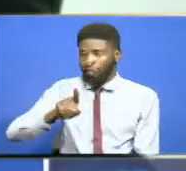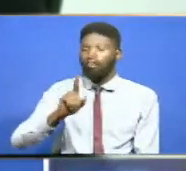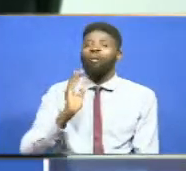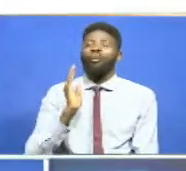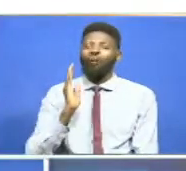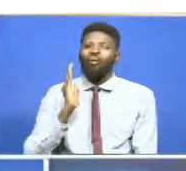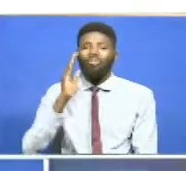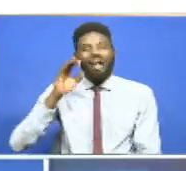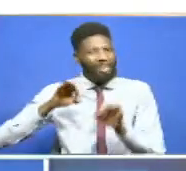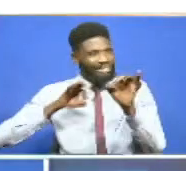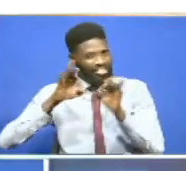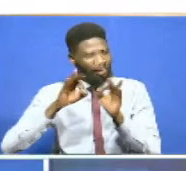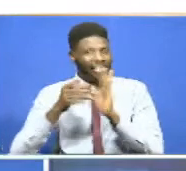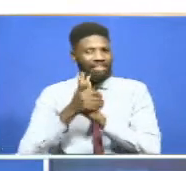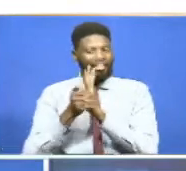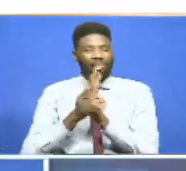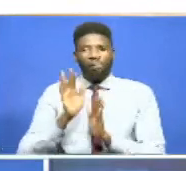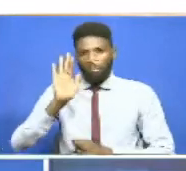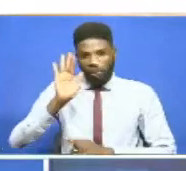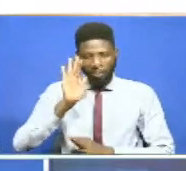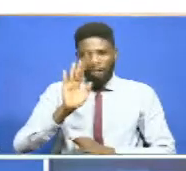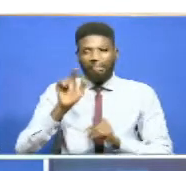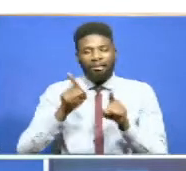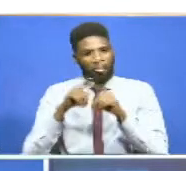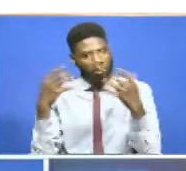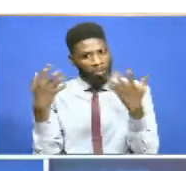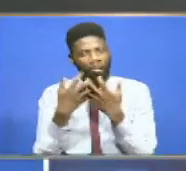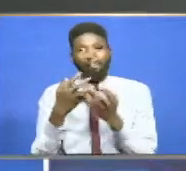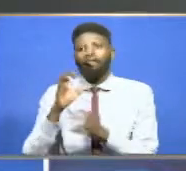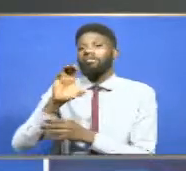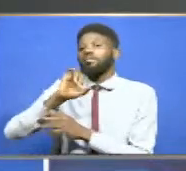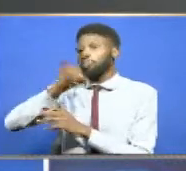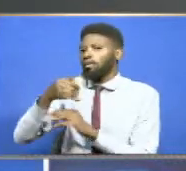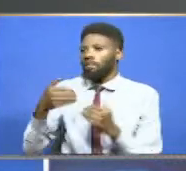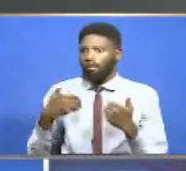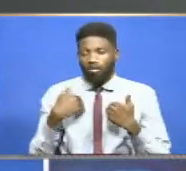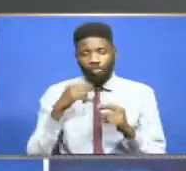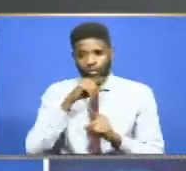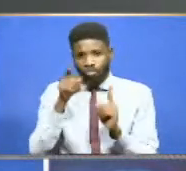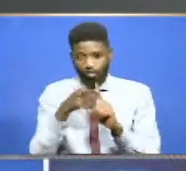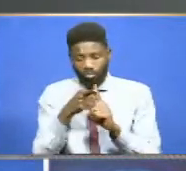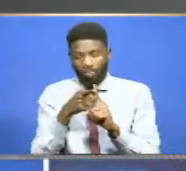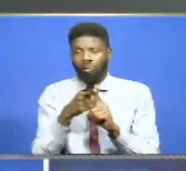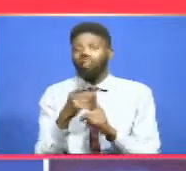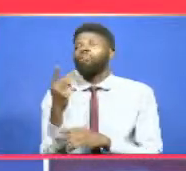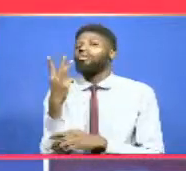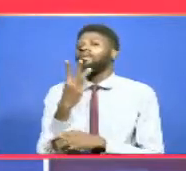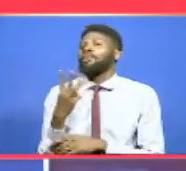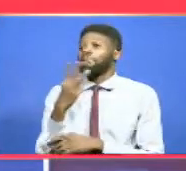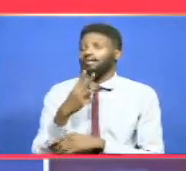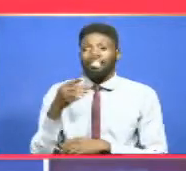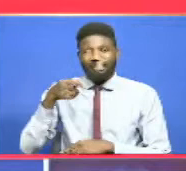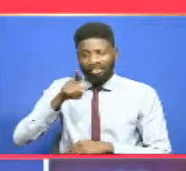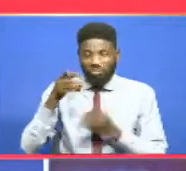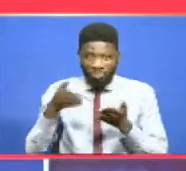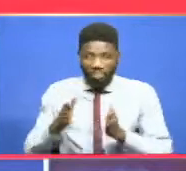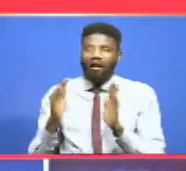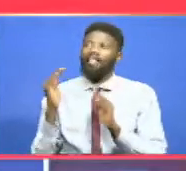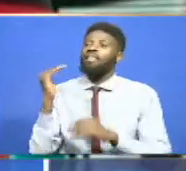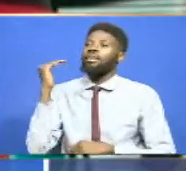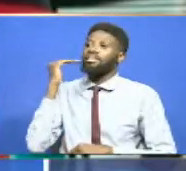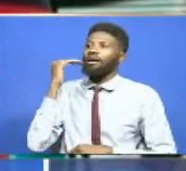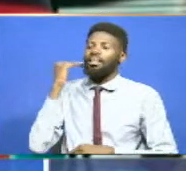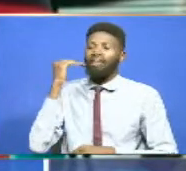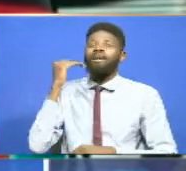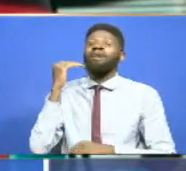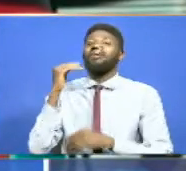ufaafu wake wa wadhifa wa jaji mkuu siku ya Jumatano tarehe 21 mwezi huu. huko ambaye alizaliwa huko Siaya miaka